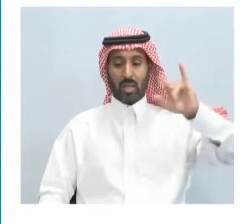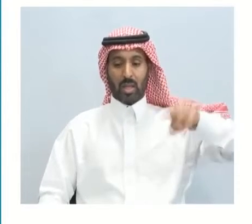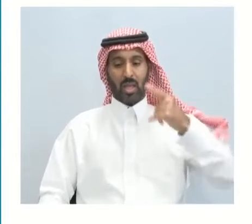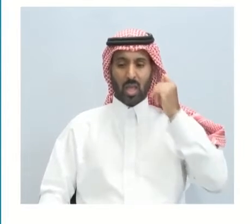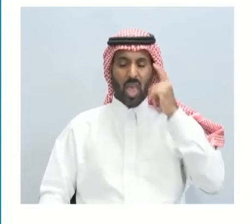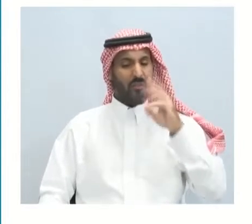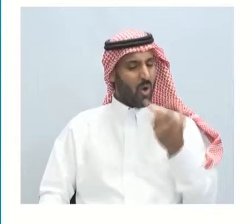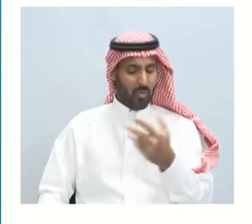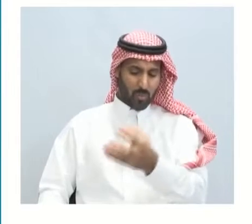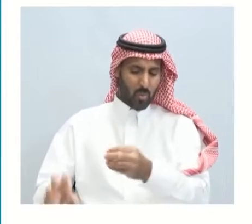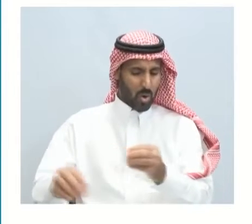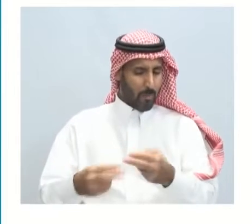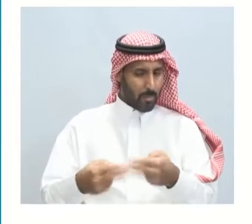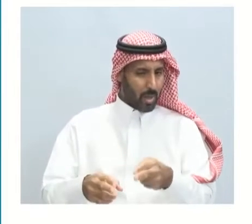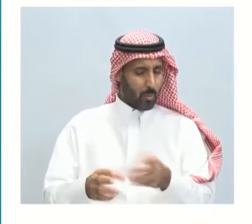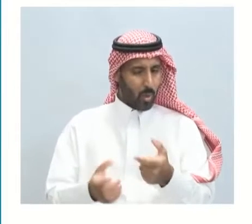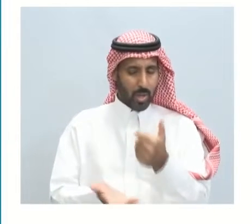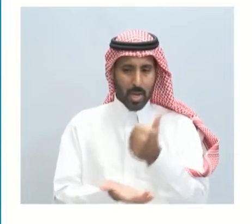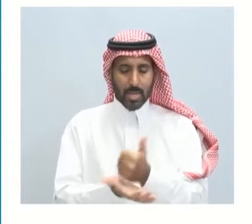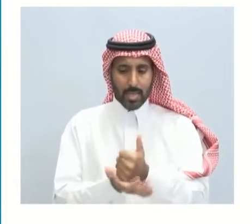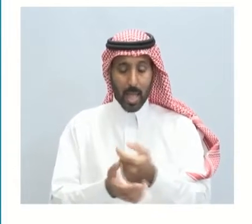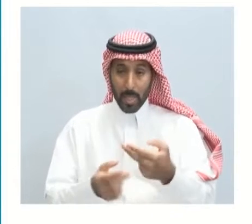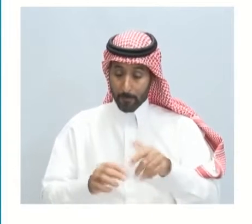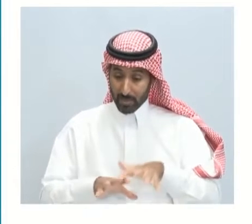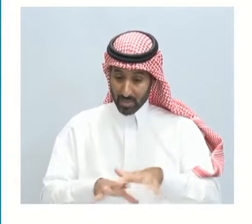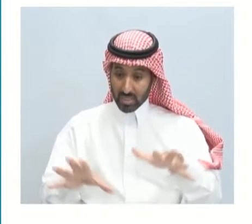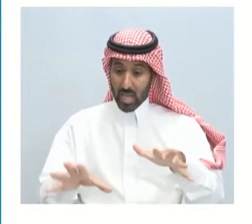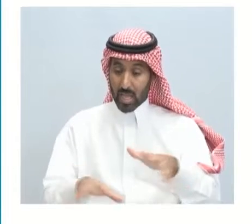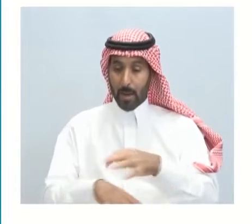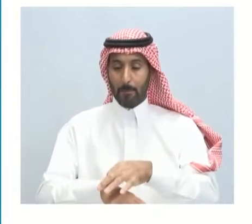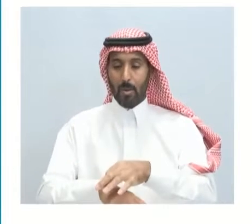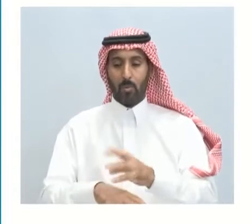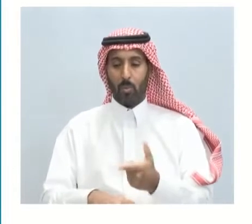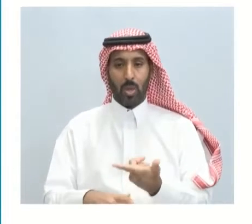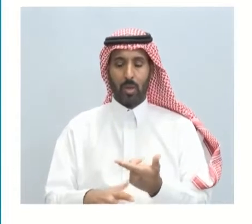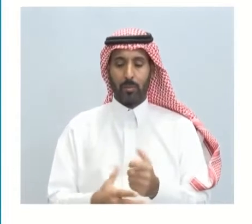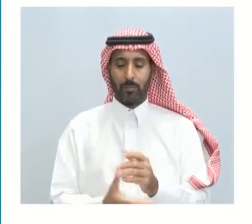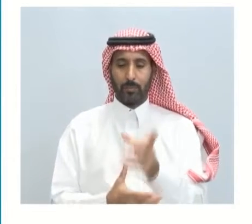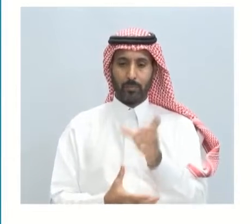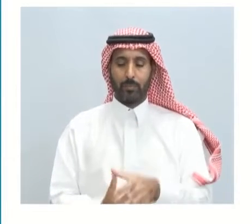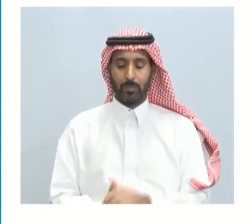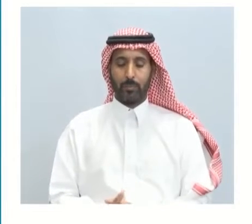او تفشي مرض كوليرا والقولون